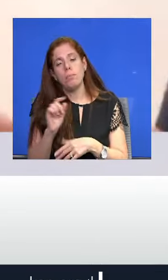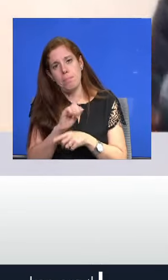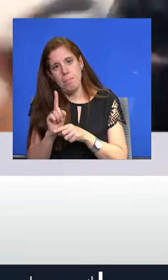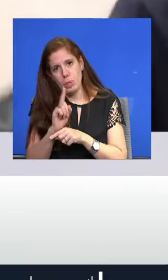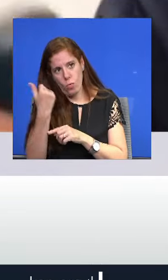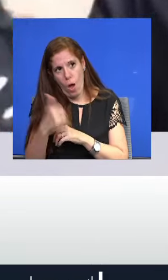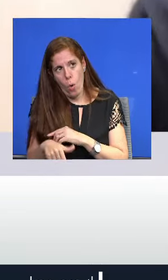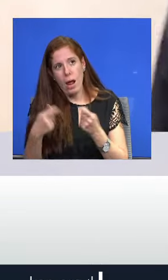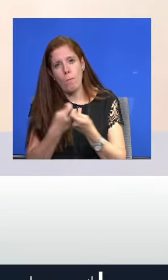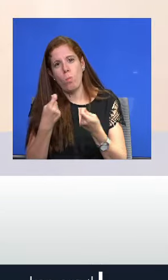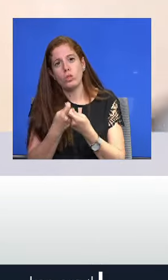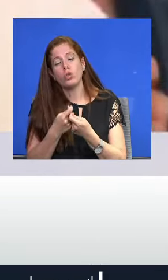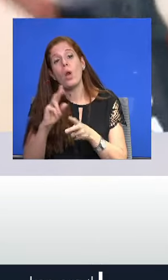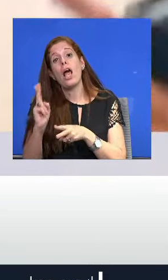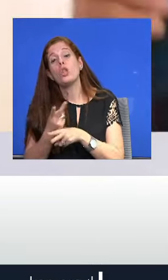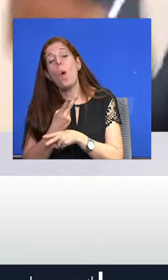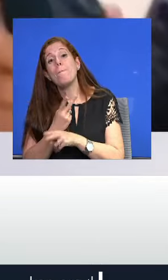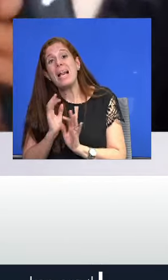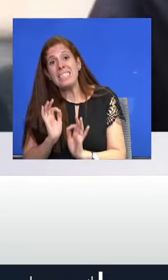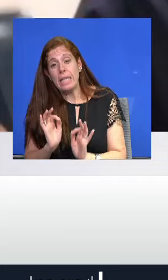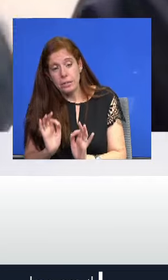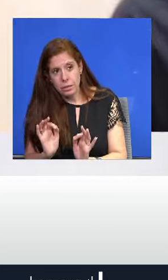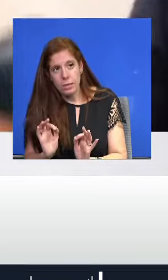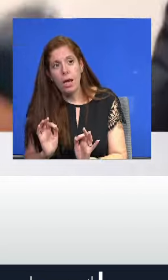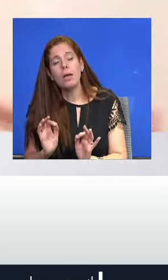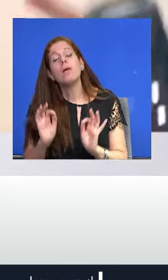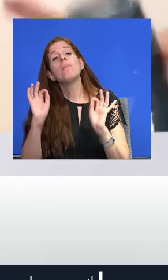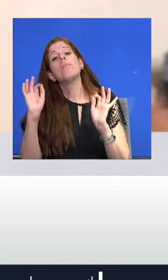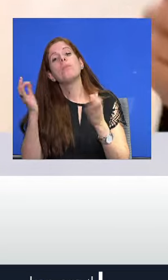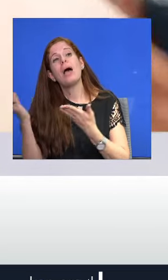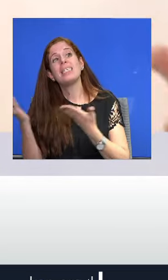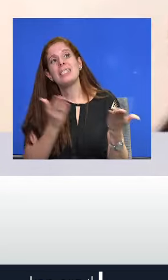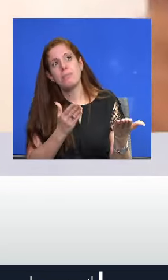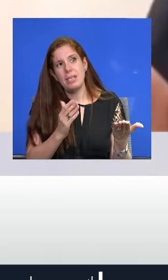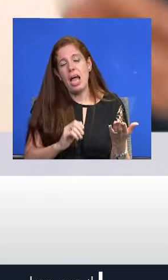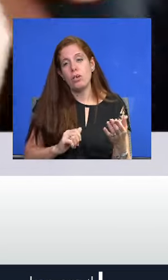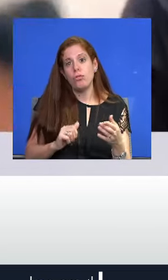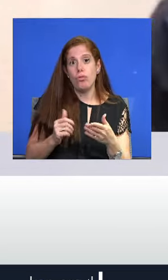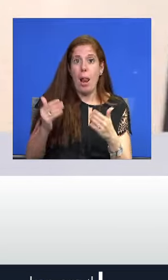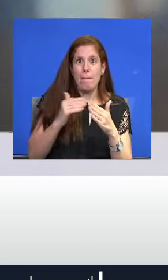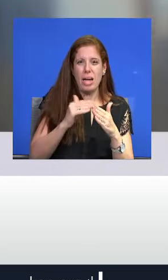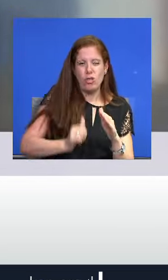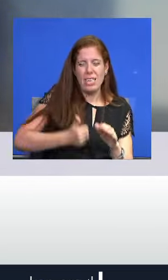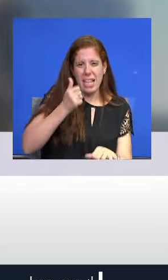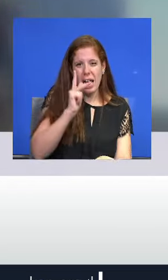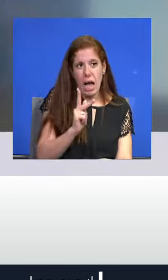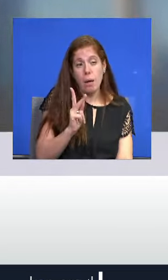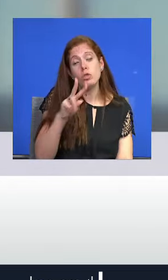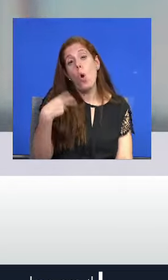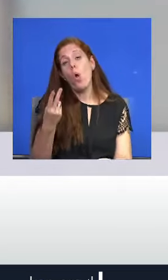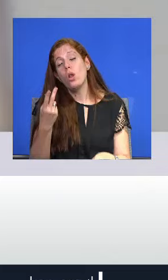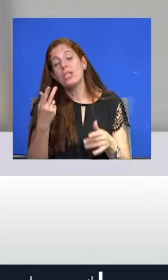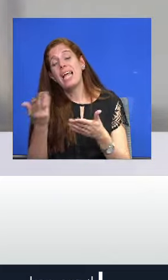שקשור לנורמליזציה, בייחוד את ההזמנה של השר קארי לביתו, מה שעלול להתפרש כסוג של הזמנה של השר